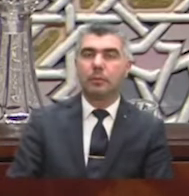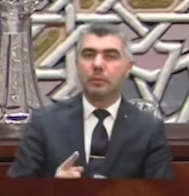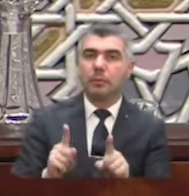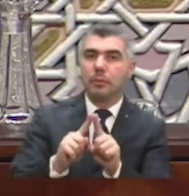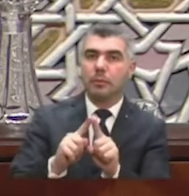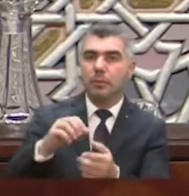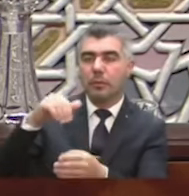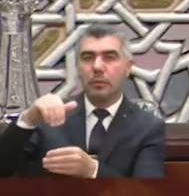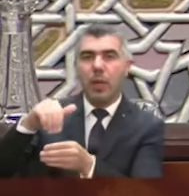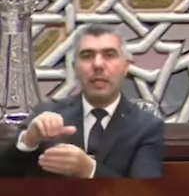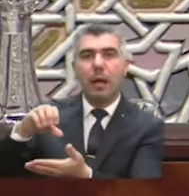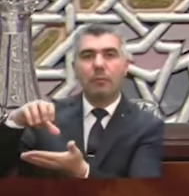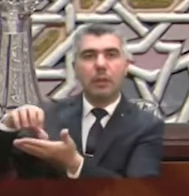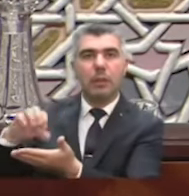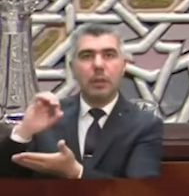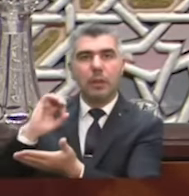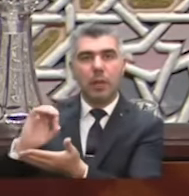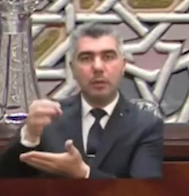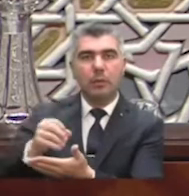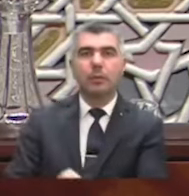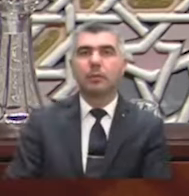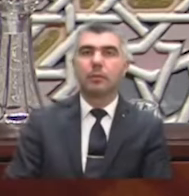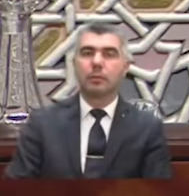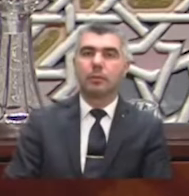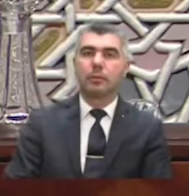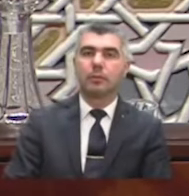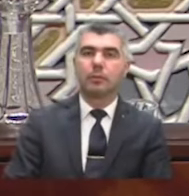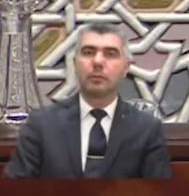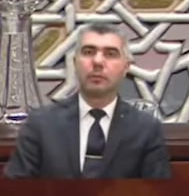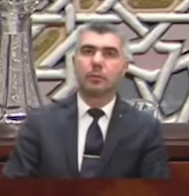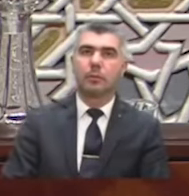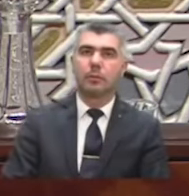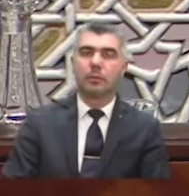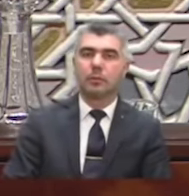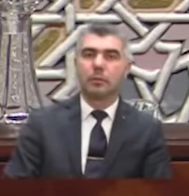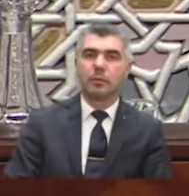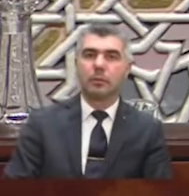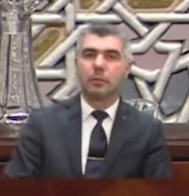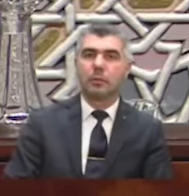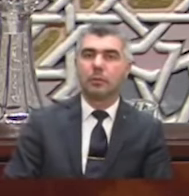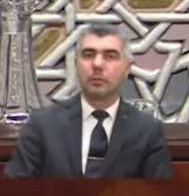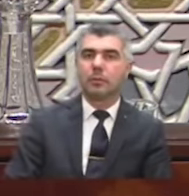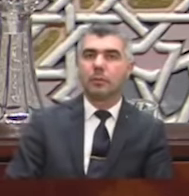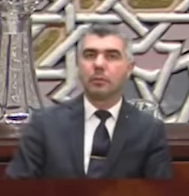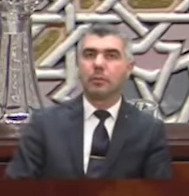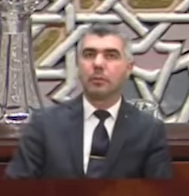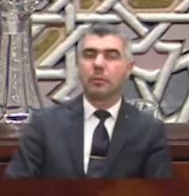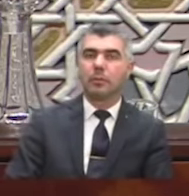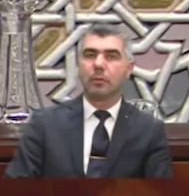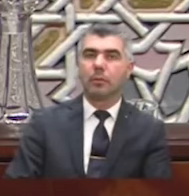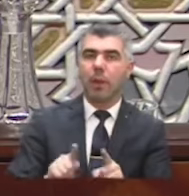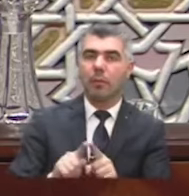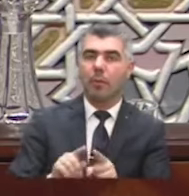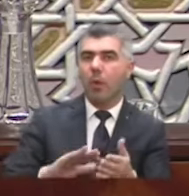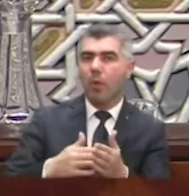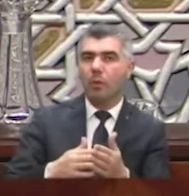مقرات أحزابهم إن كانوا منضوين تحت أحزاب، بمعنى هنا ما خصمان ما عمدوش نطرحوا